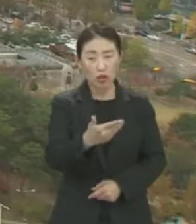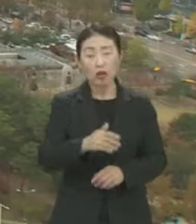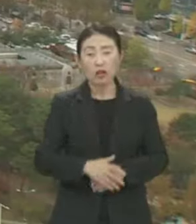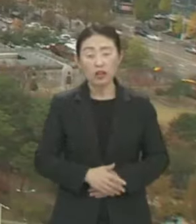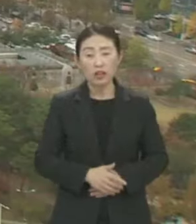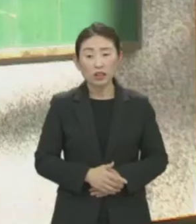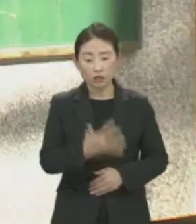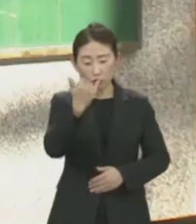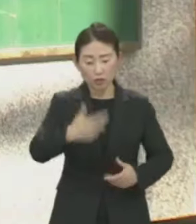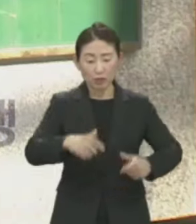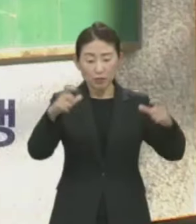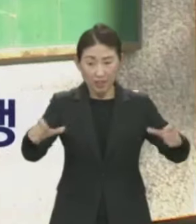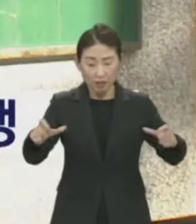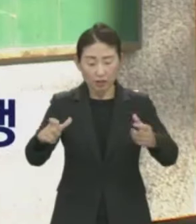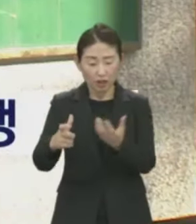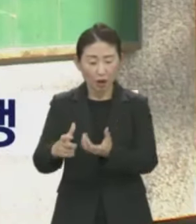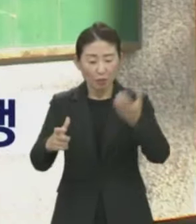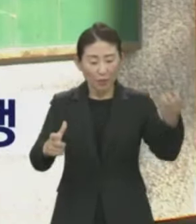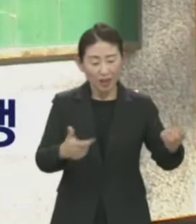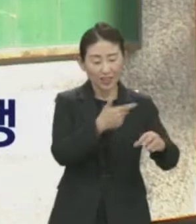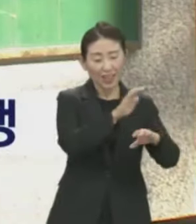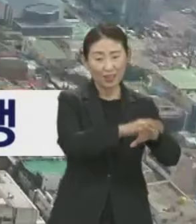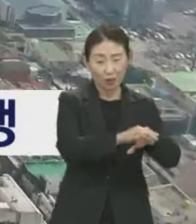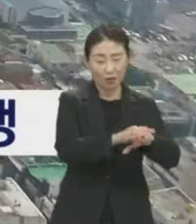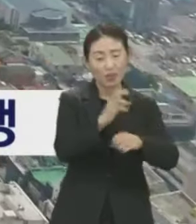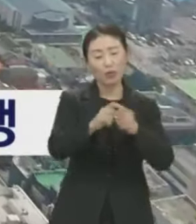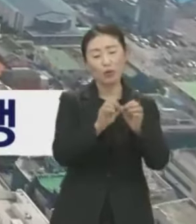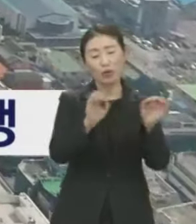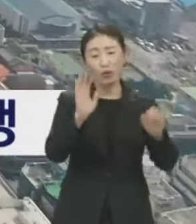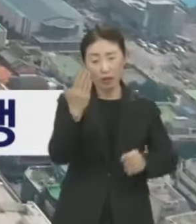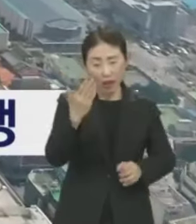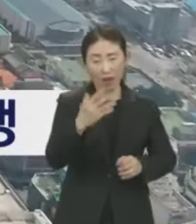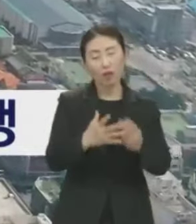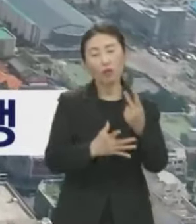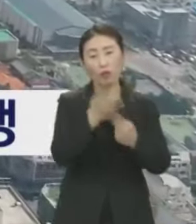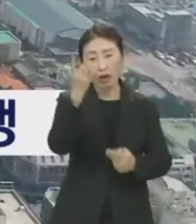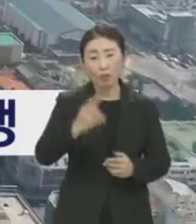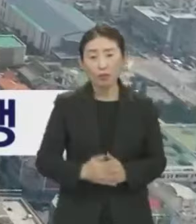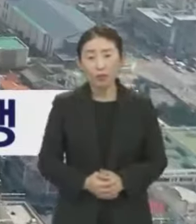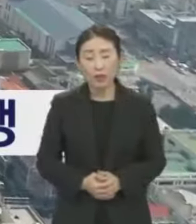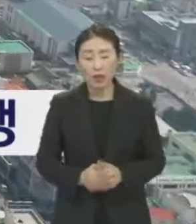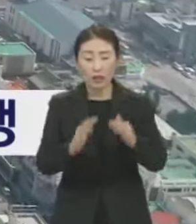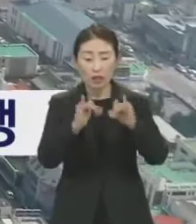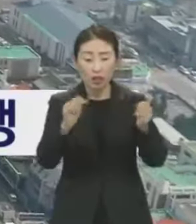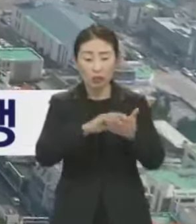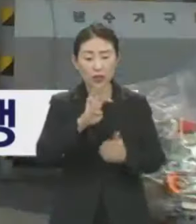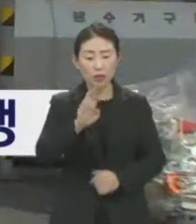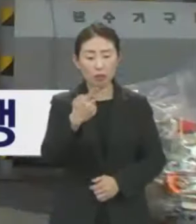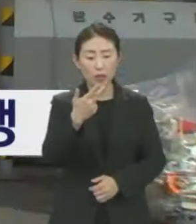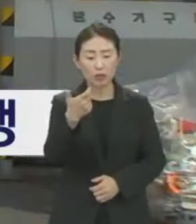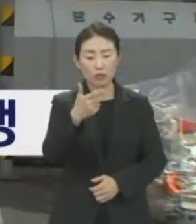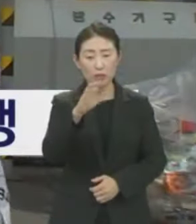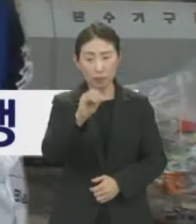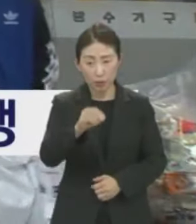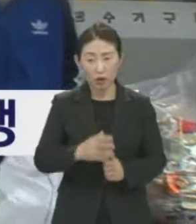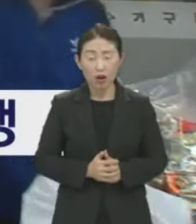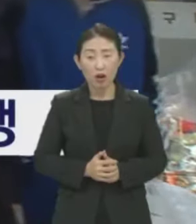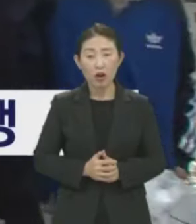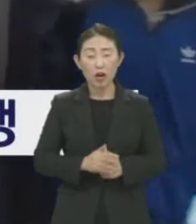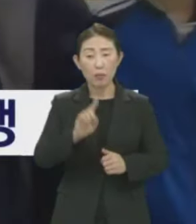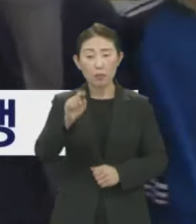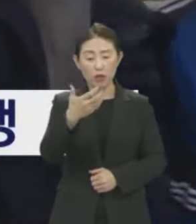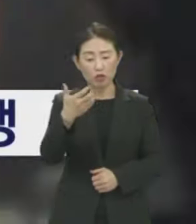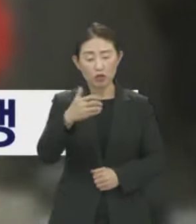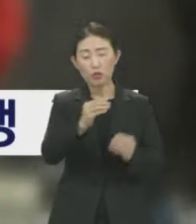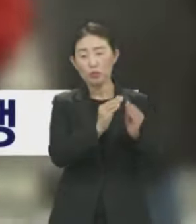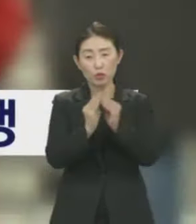후 충남도에서 분리된 지 35년 만입니다. 행정 통합이 이루어지면 인구 360만 명, 지역 내 총생산